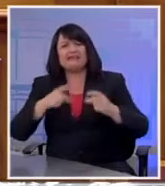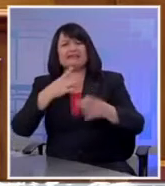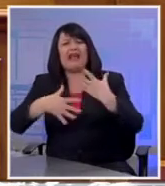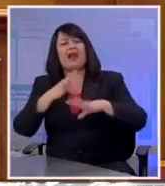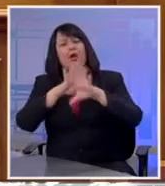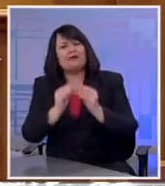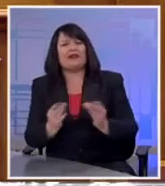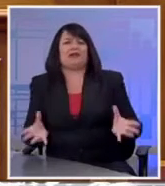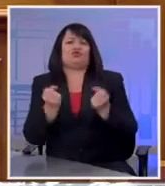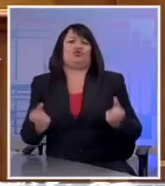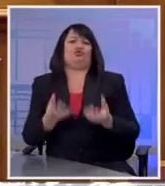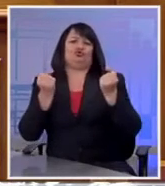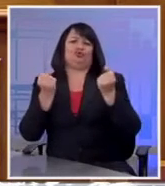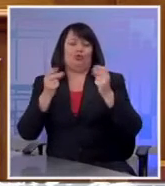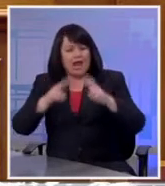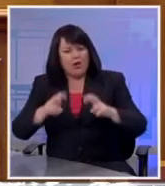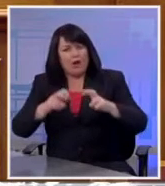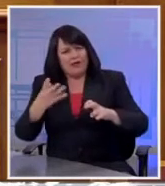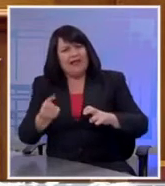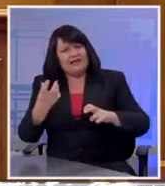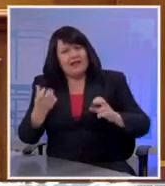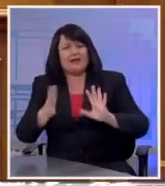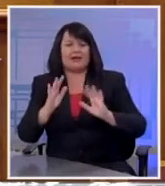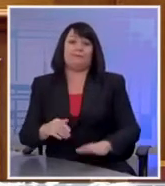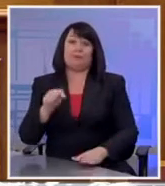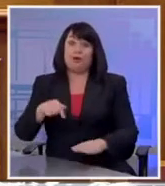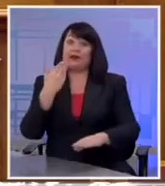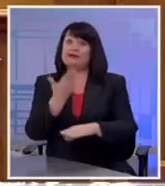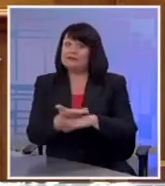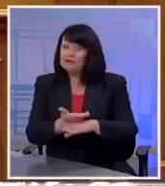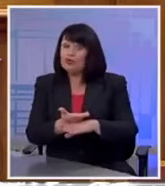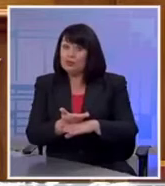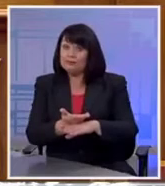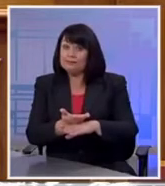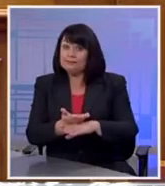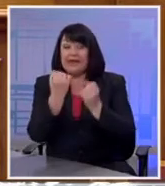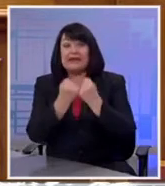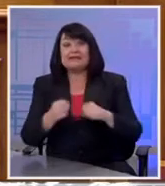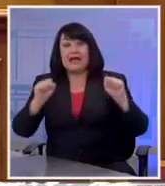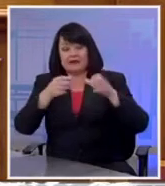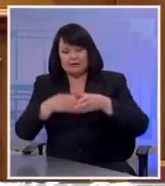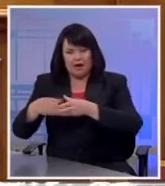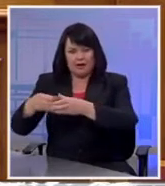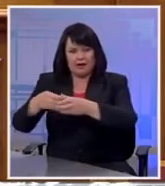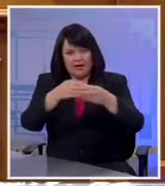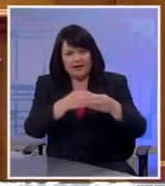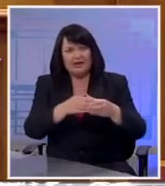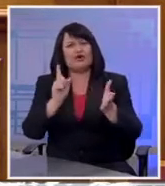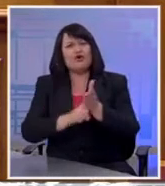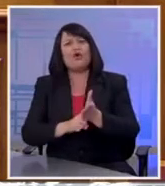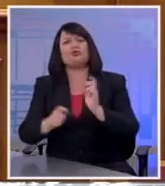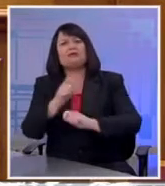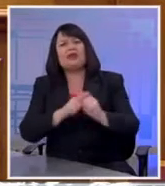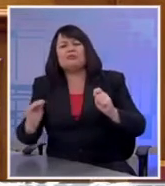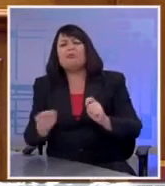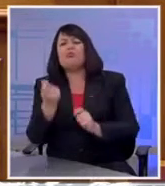πολλά πράγματα. Θα υπήρχε έλεγχος. Ζητούμε τώρα με ανεξάρτητες αρχές και με θεσμούς και με πόθεν